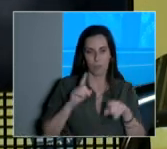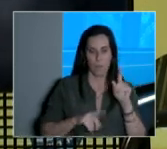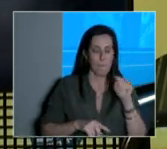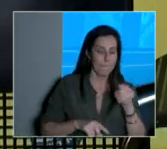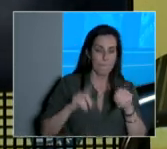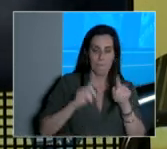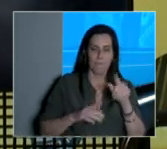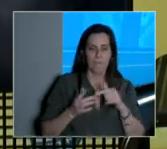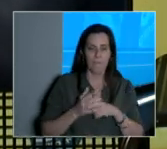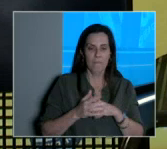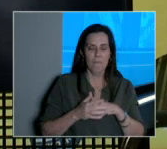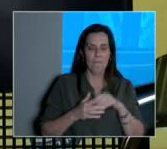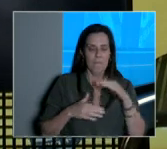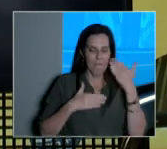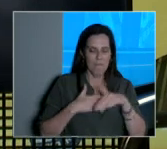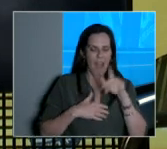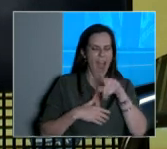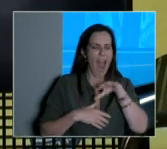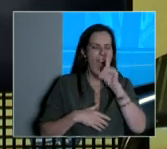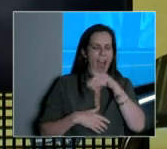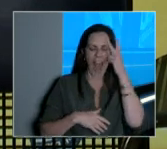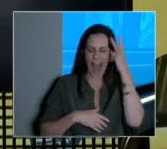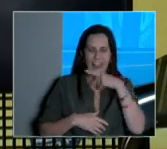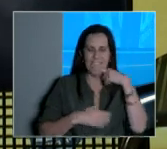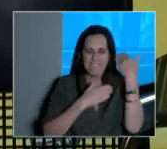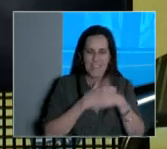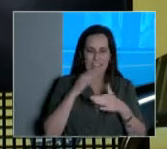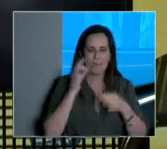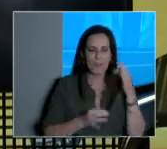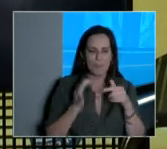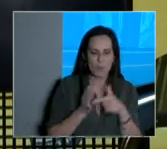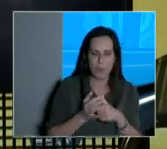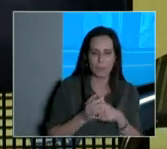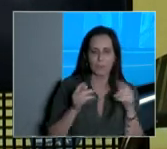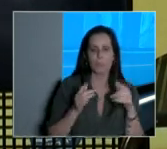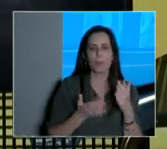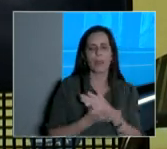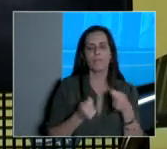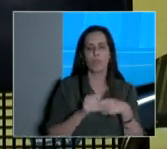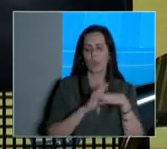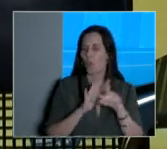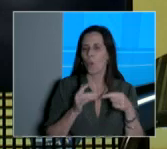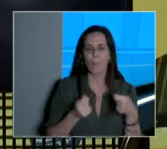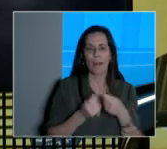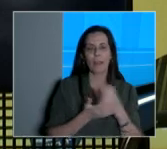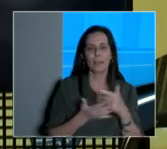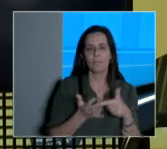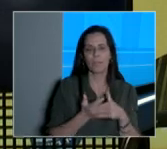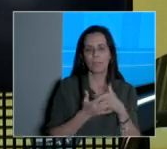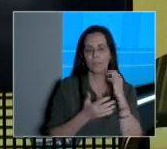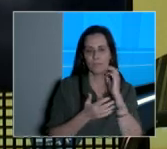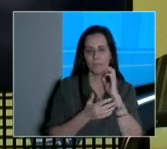לפה, פעם קצת לפה. בסוף צריך להבין, בסוף בית משפט פוסק על פי החוקים, הוא לא פוסק על פי מגינה,